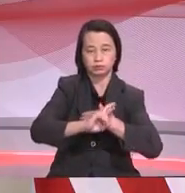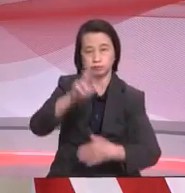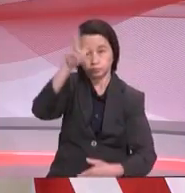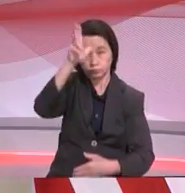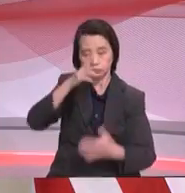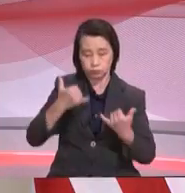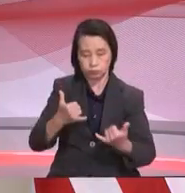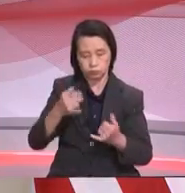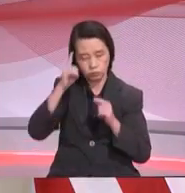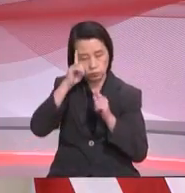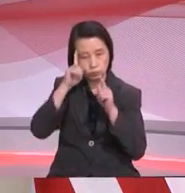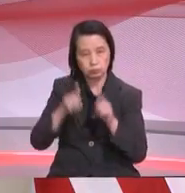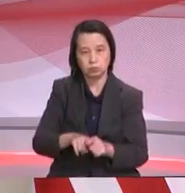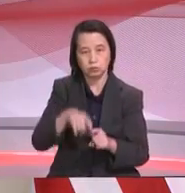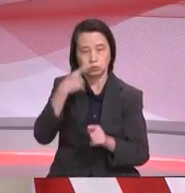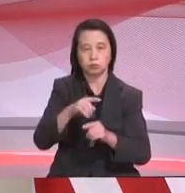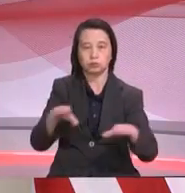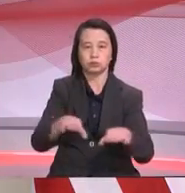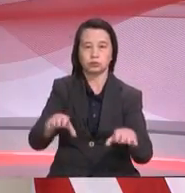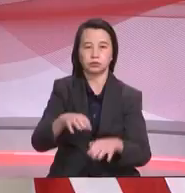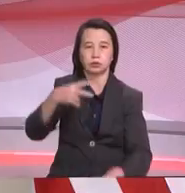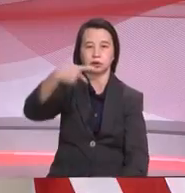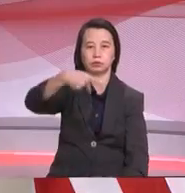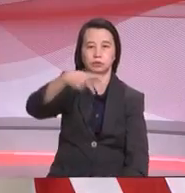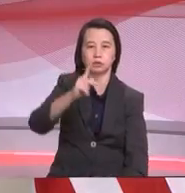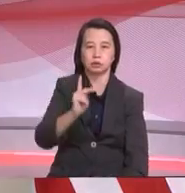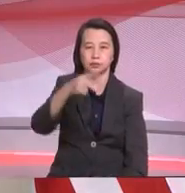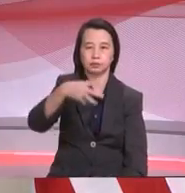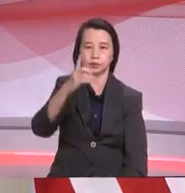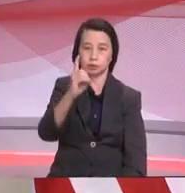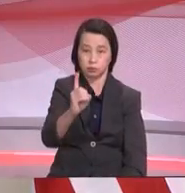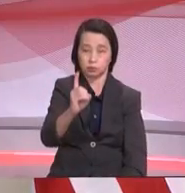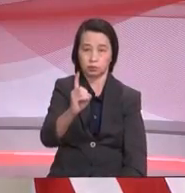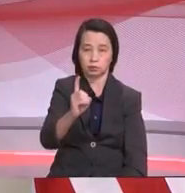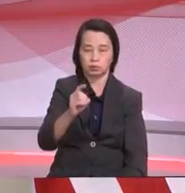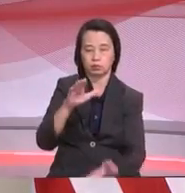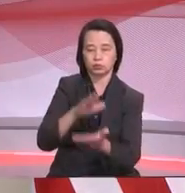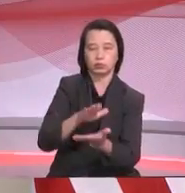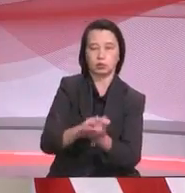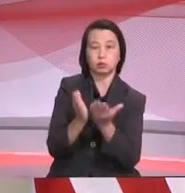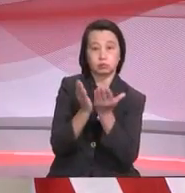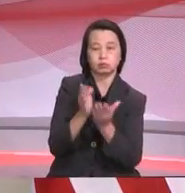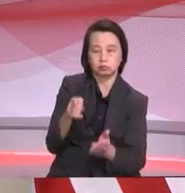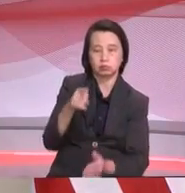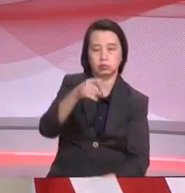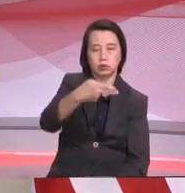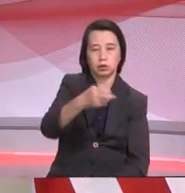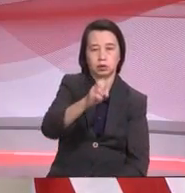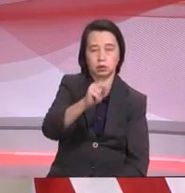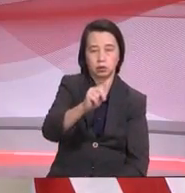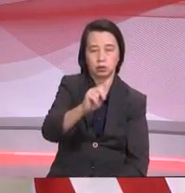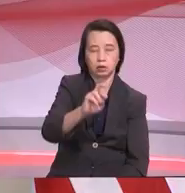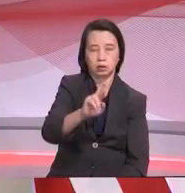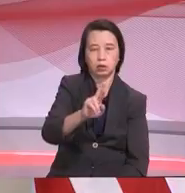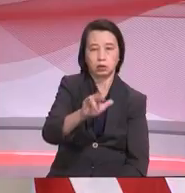kerajaan hari ini telah bersetuju untuk melaksanakan PKPD di Sekolah Henry Geni, Teluk Mas,